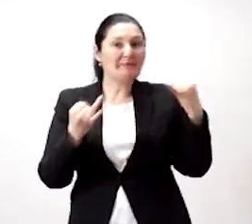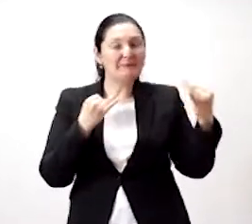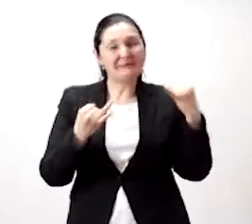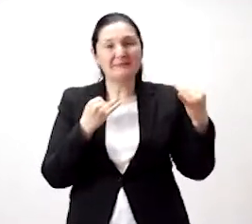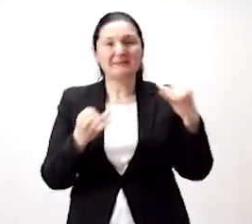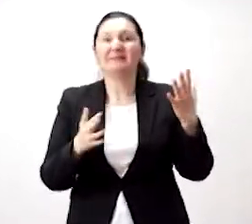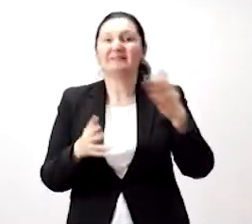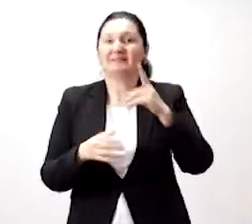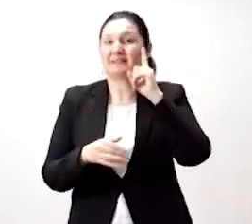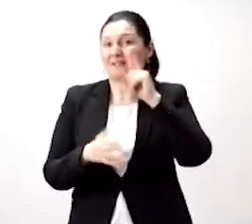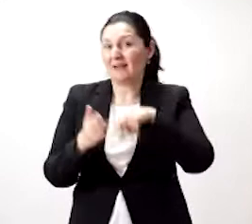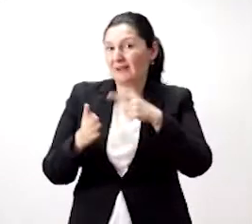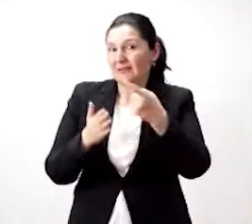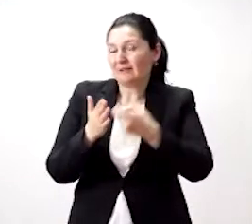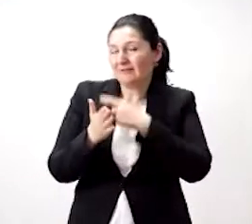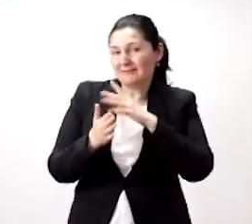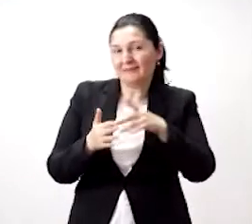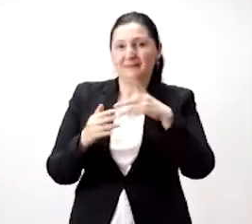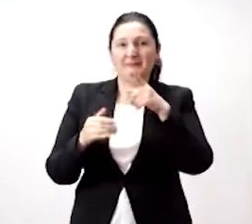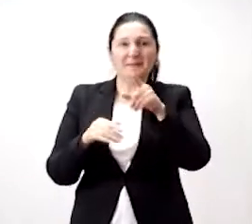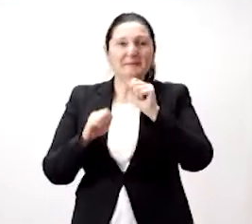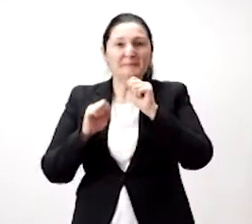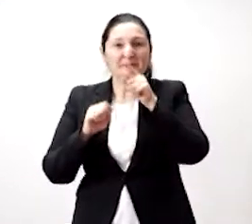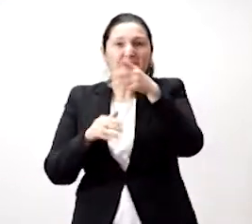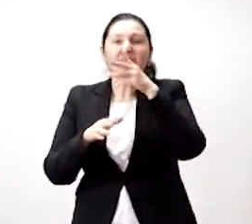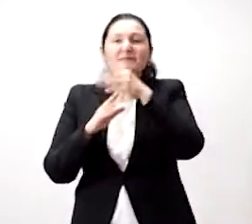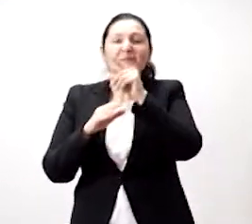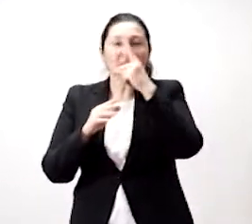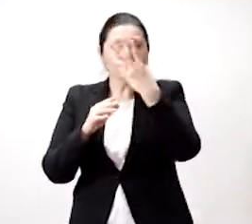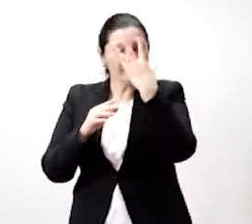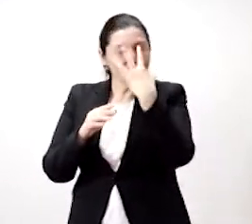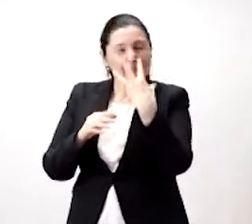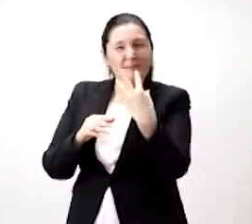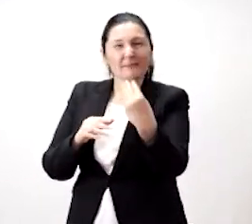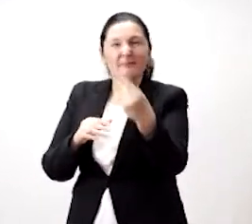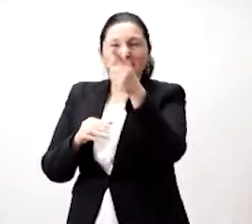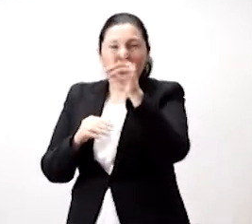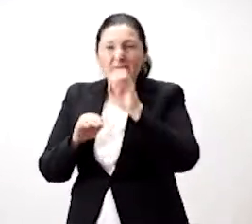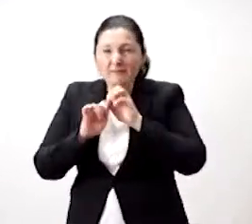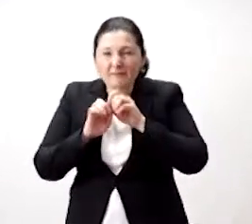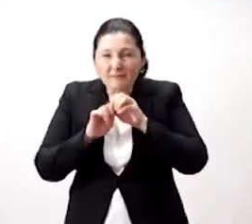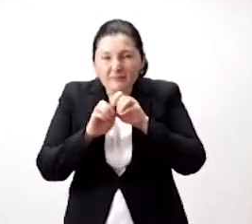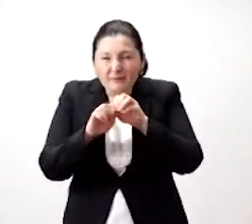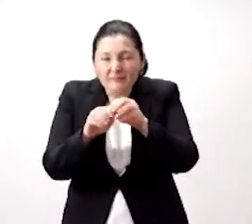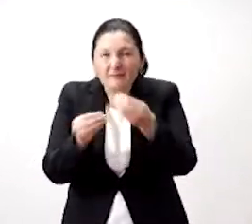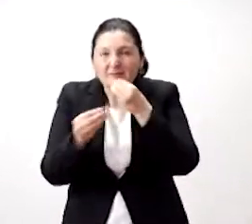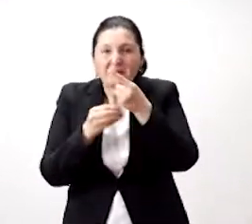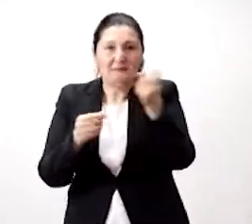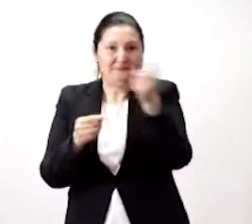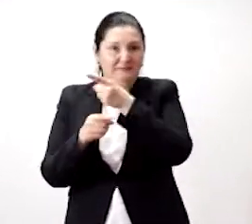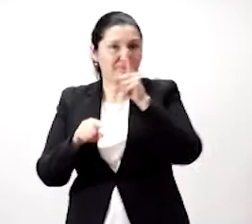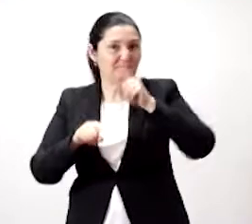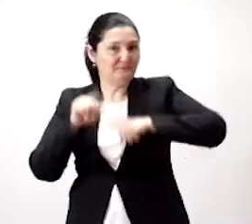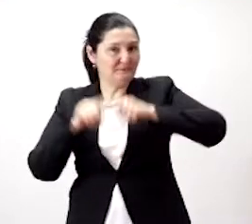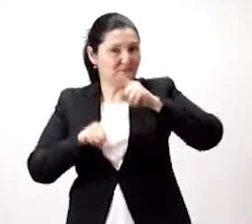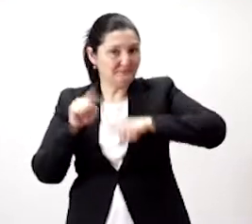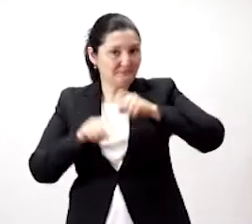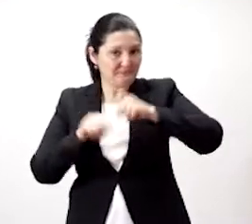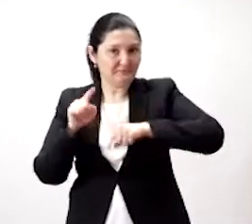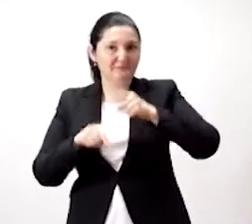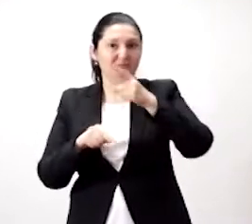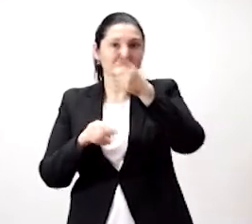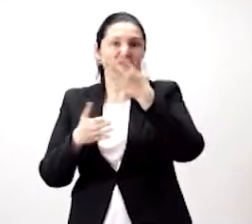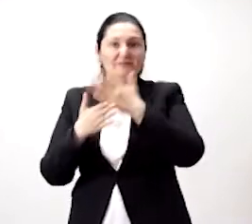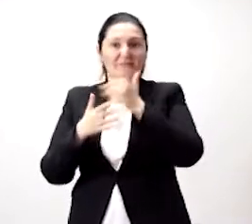نه دوگانه، نیافتی. این مورچه خورک است. مورچه خورک هم با ما خیش میشود. انا یک تا